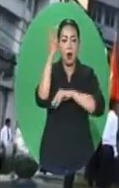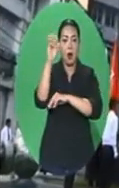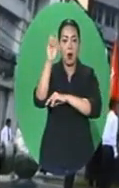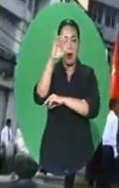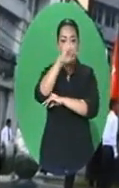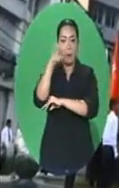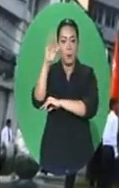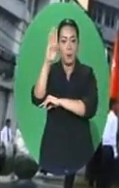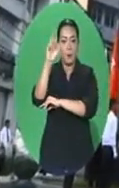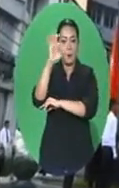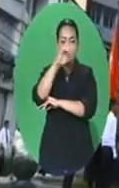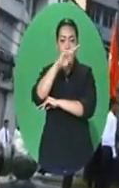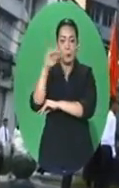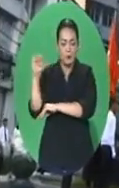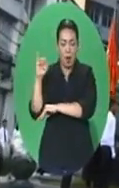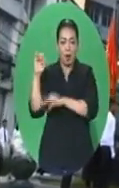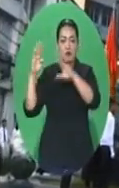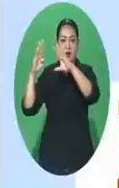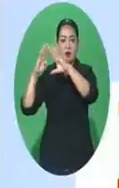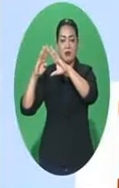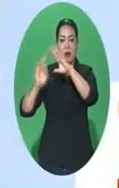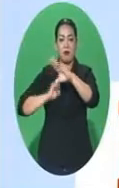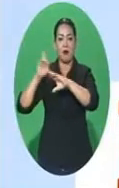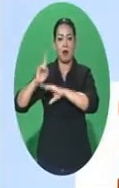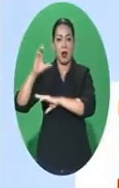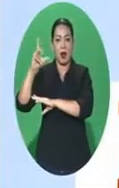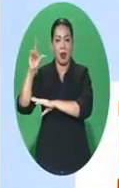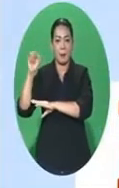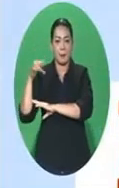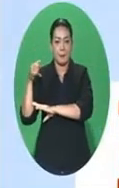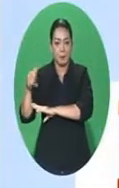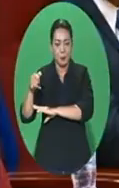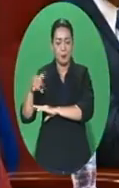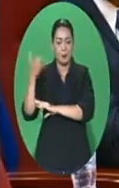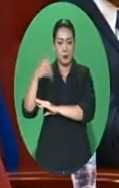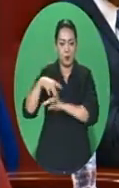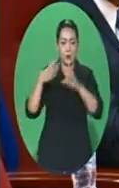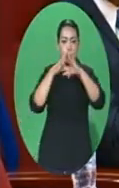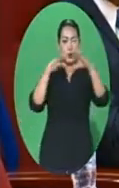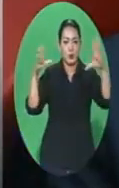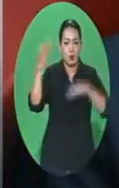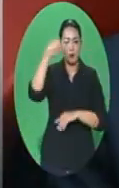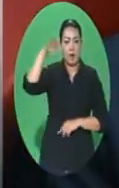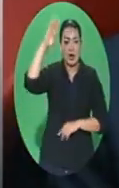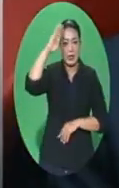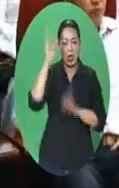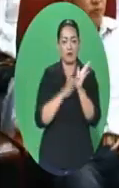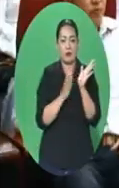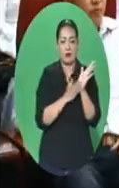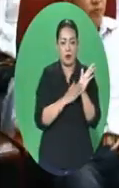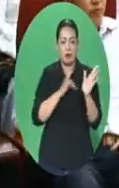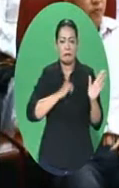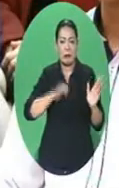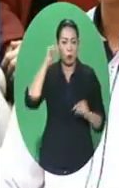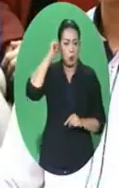thế là một trong những trường ngoài công lập, tổ chức đào tạo và cung cấp nguồn nhân lực trẻ chất lượng cao cho xã hội. Nhiều thầy cô tâm huyết với nghề, không những truyền đạt